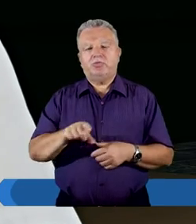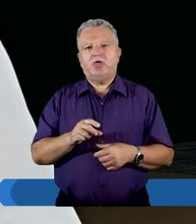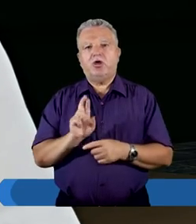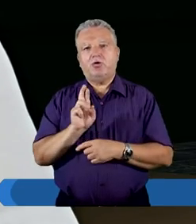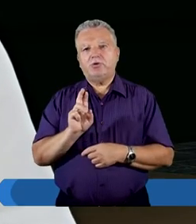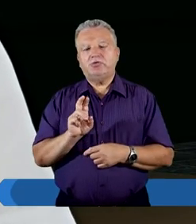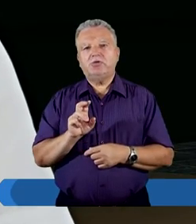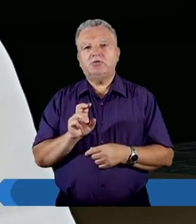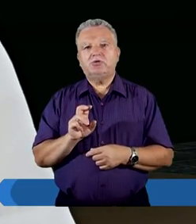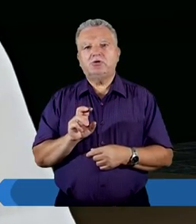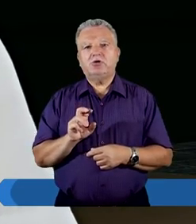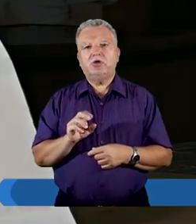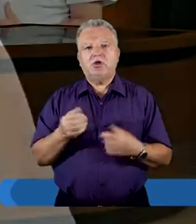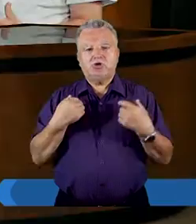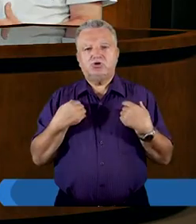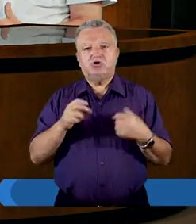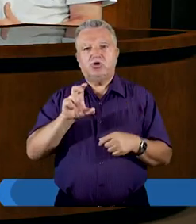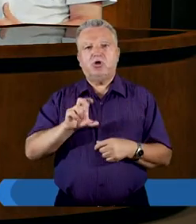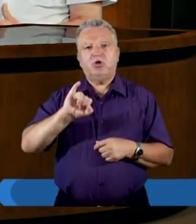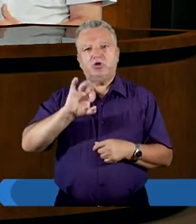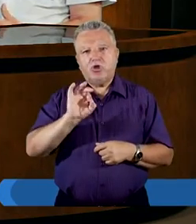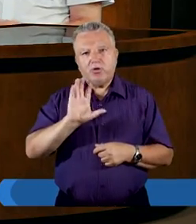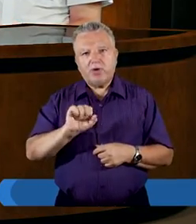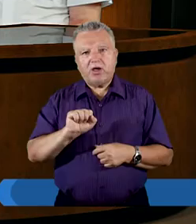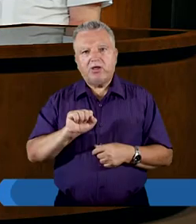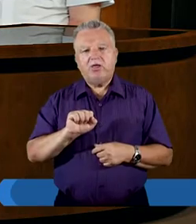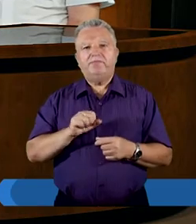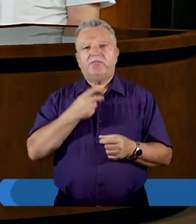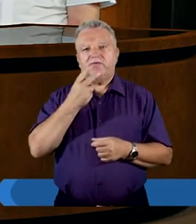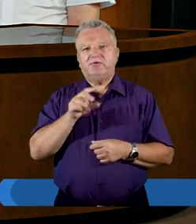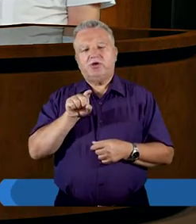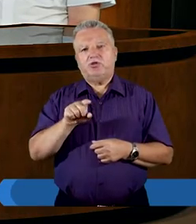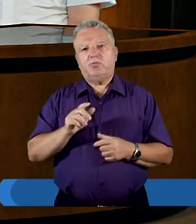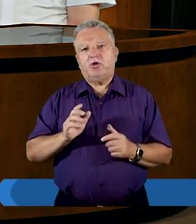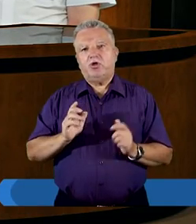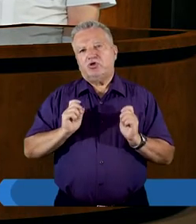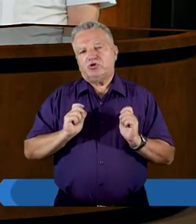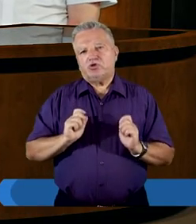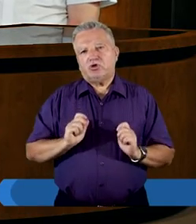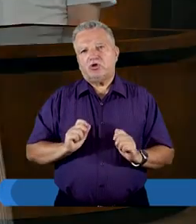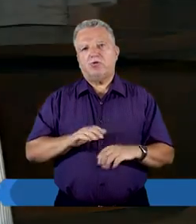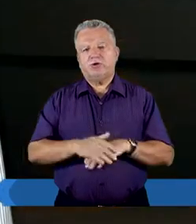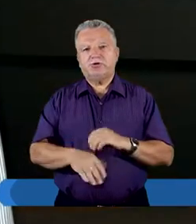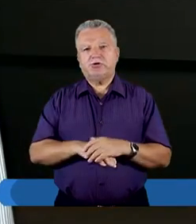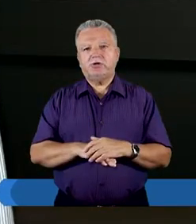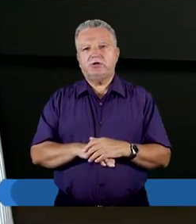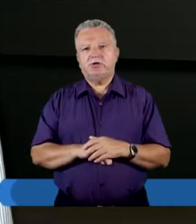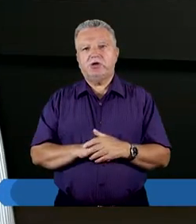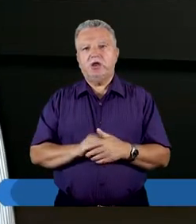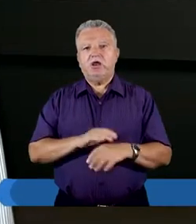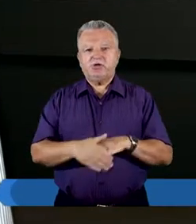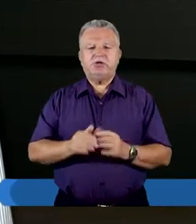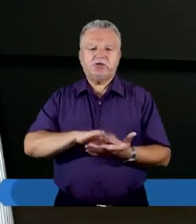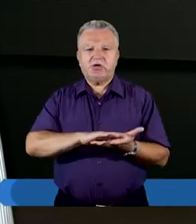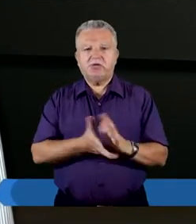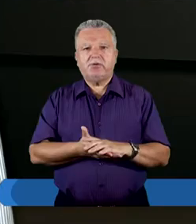w życiu Hioba również dla siebie, nawet tą wiele skromniejszą. Szczęście to rzecz względna, ale no Hiob rzeczywiście